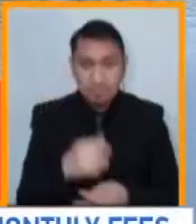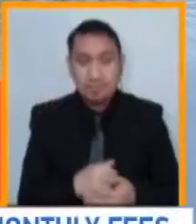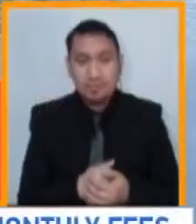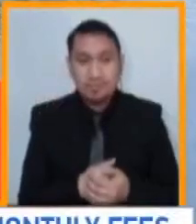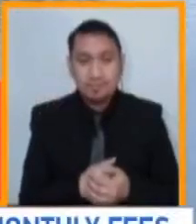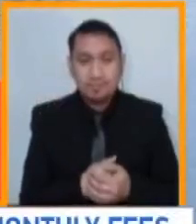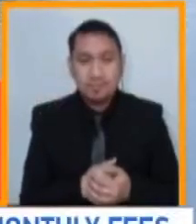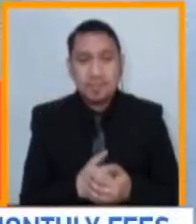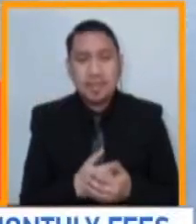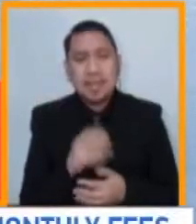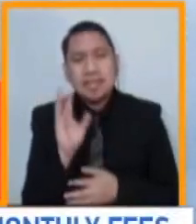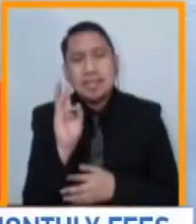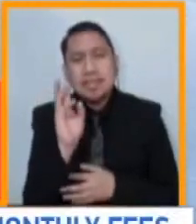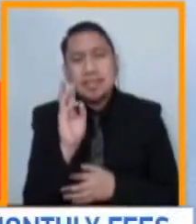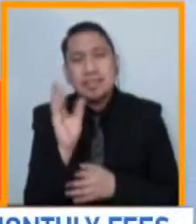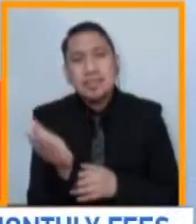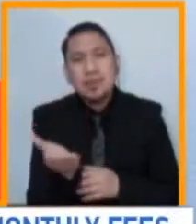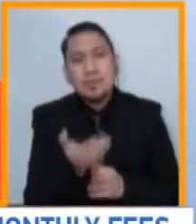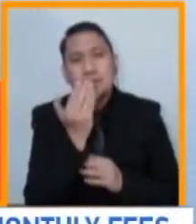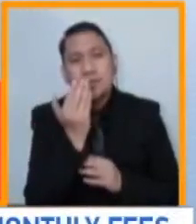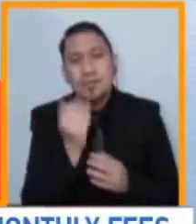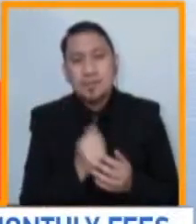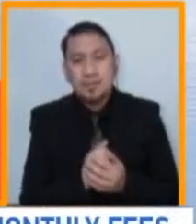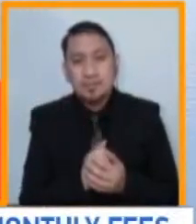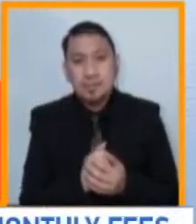ng umaga ay nakapagtala po ng